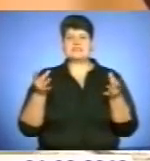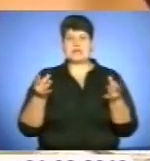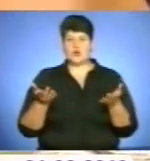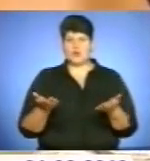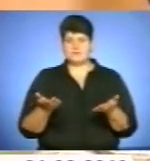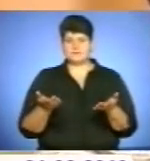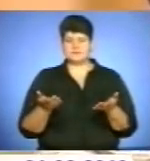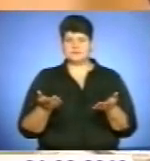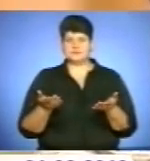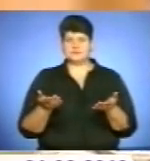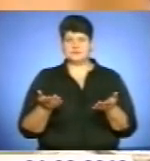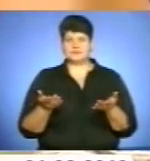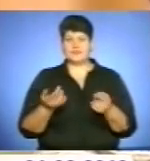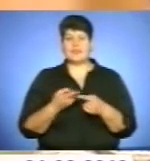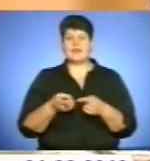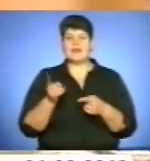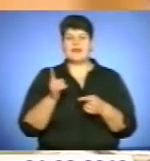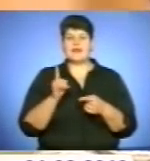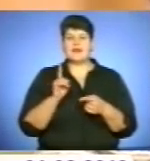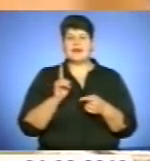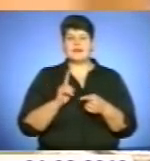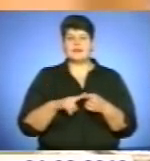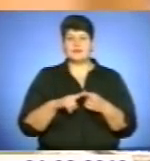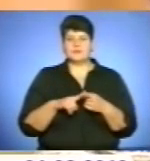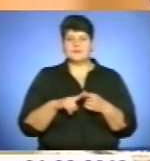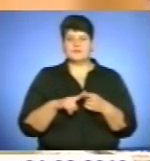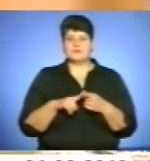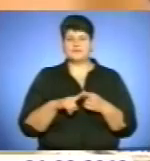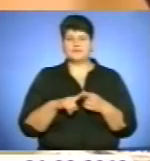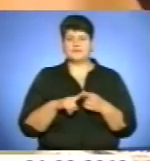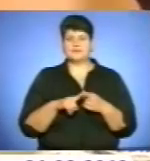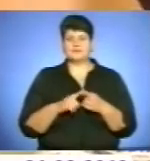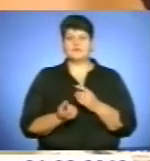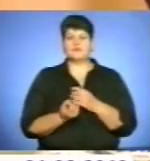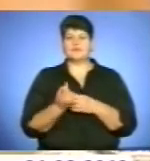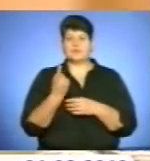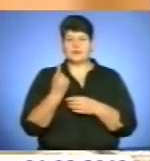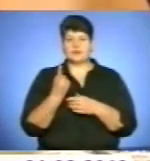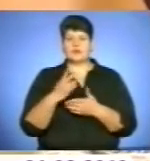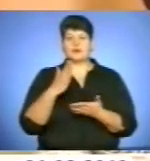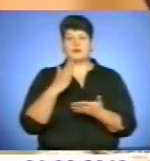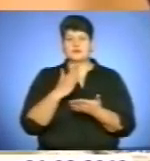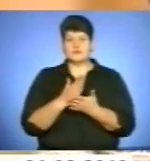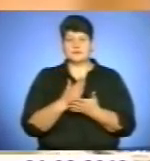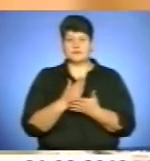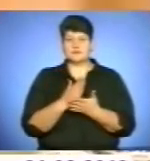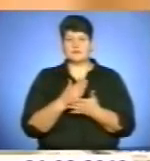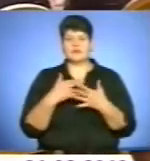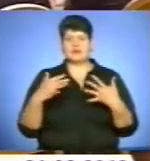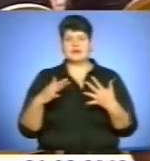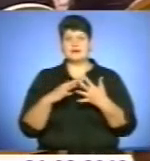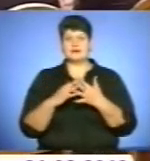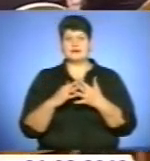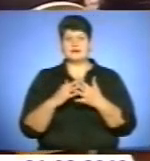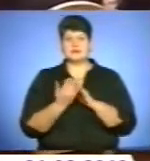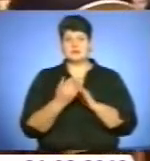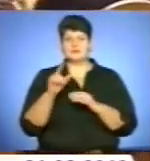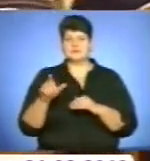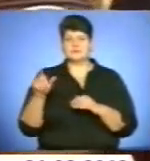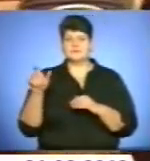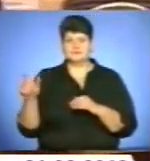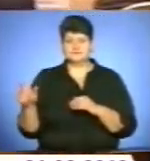И это, скажем так, источник существування некоторих сільських жителів.